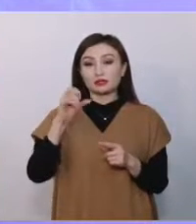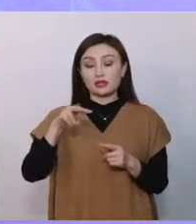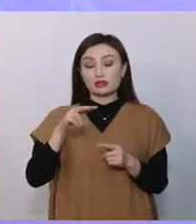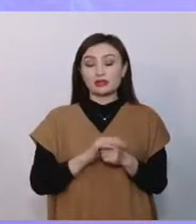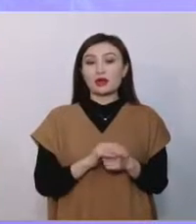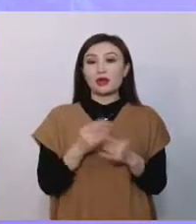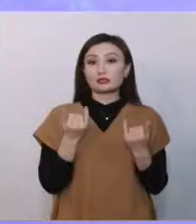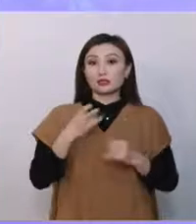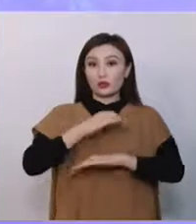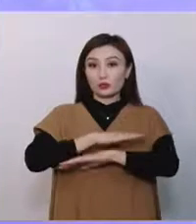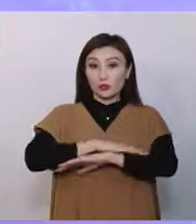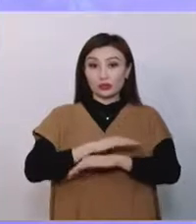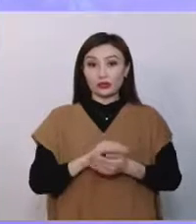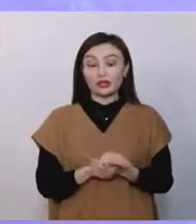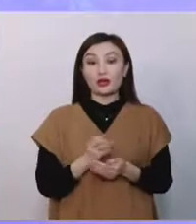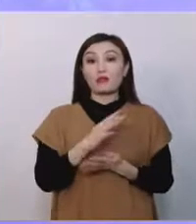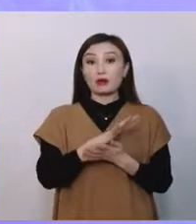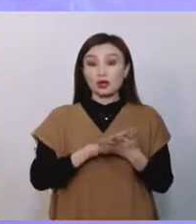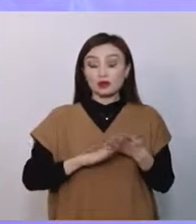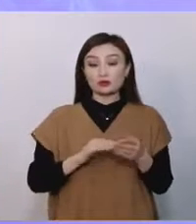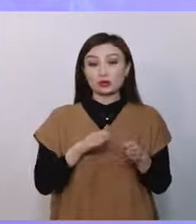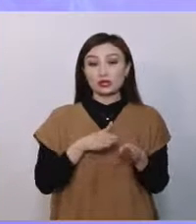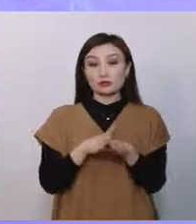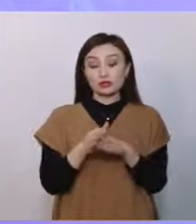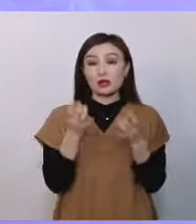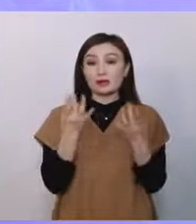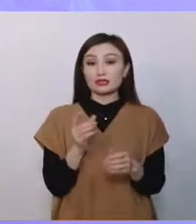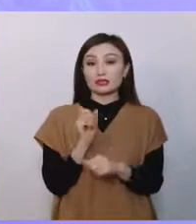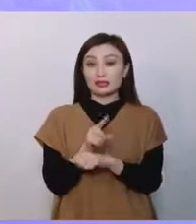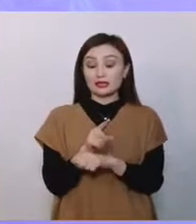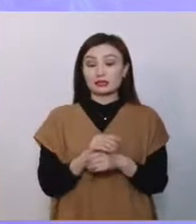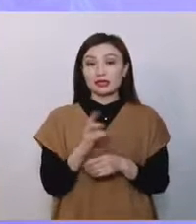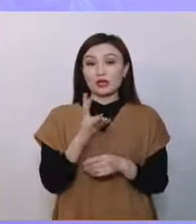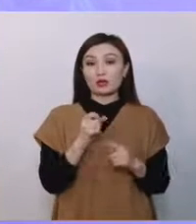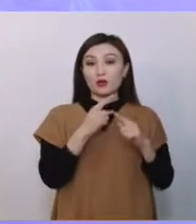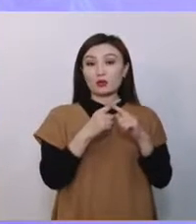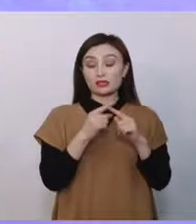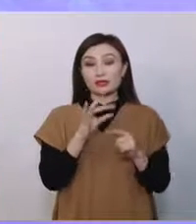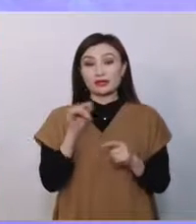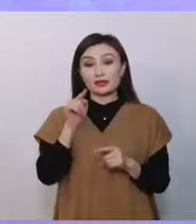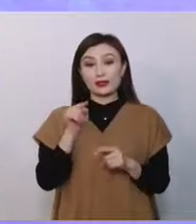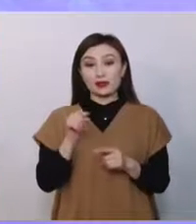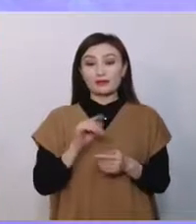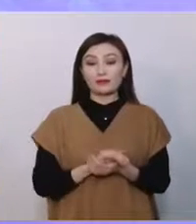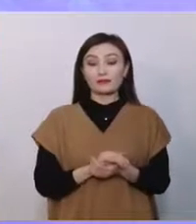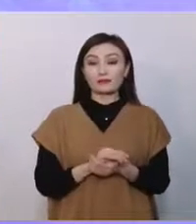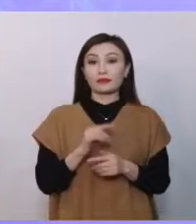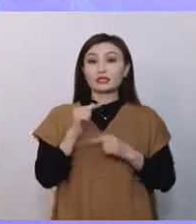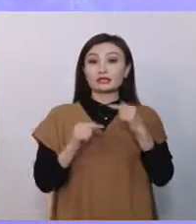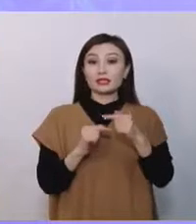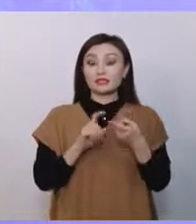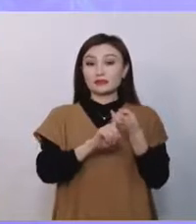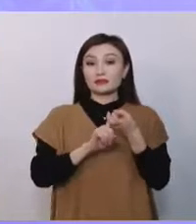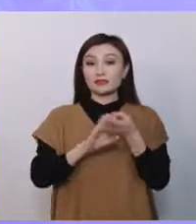сегодня на уроке продолжим решать простые задачи на умножение и деление через